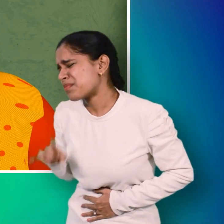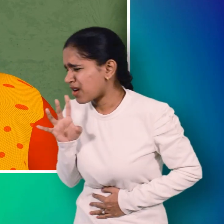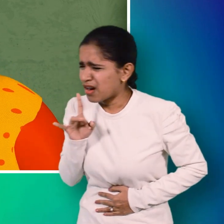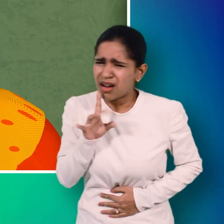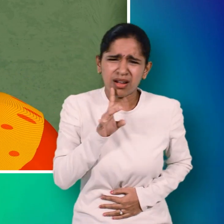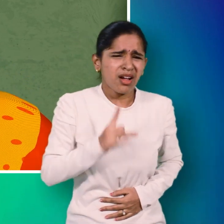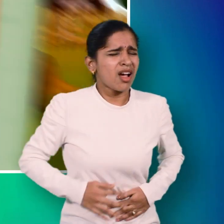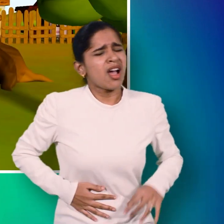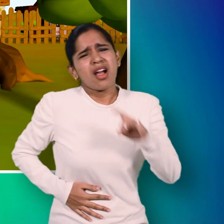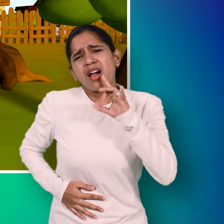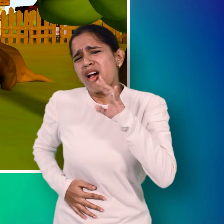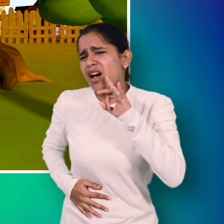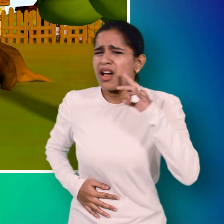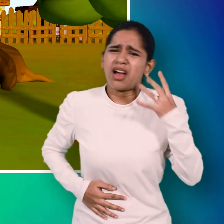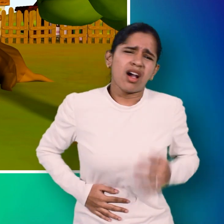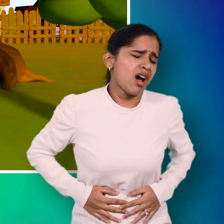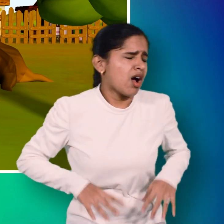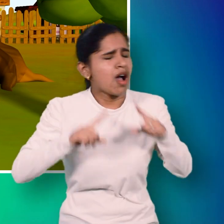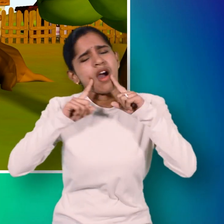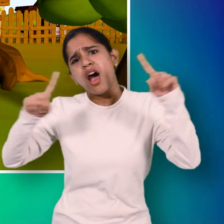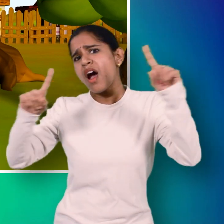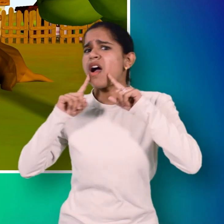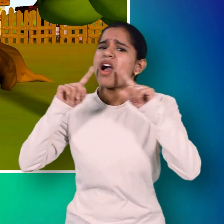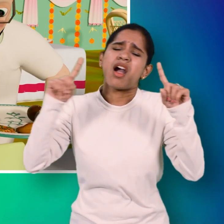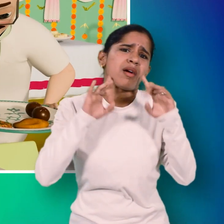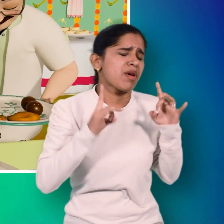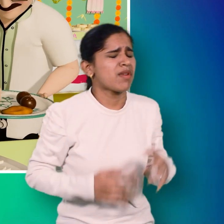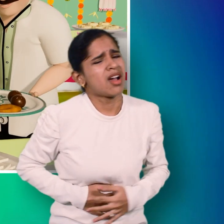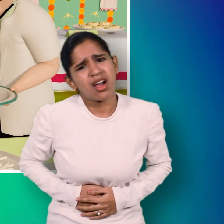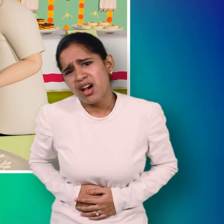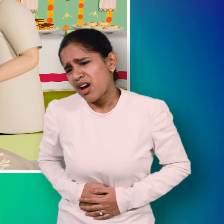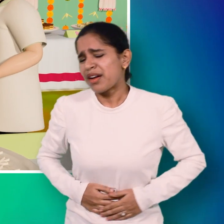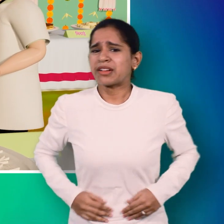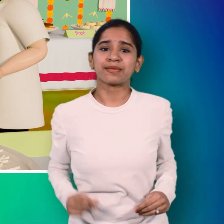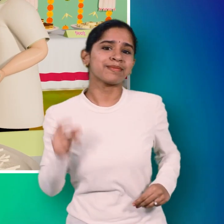दर्द हो गया, दर्द हो गया, उई माँ दर्द हो गया।